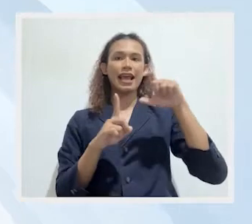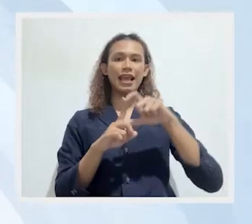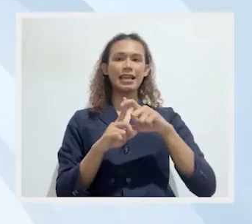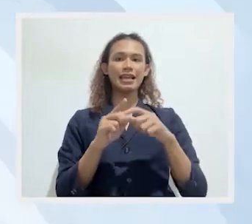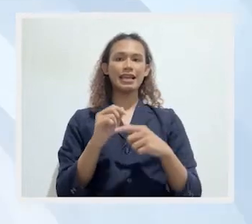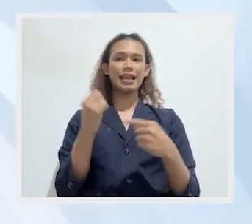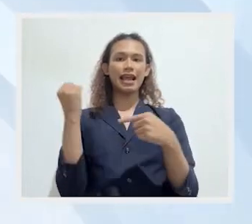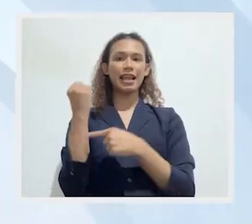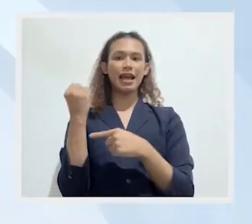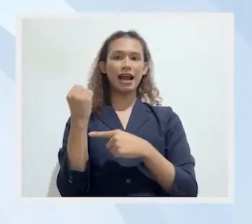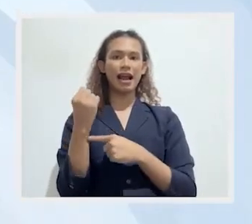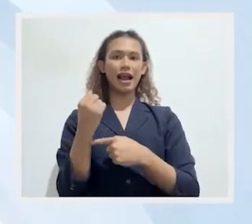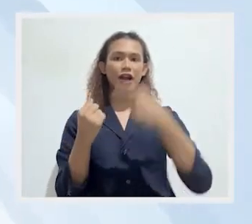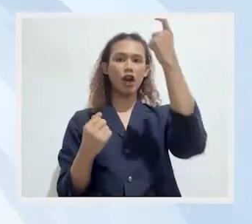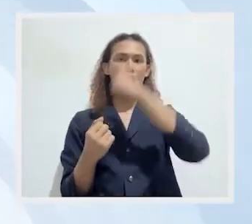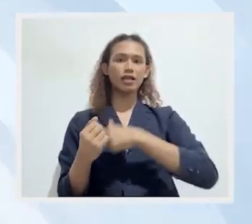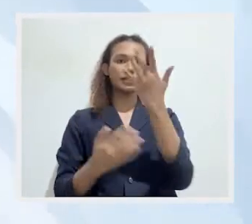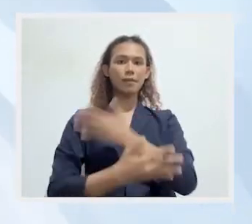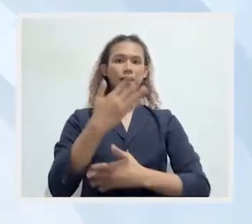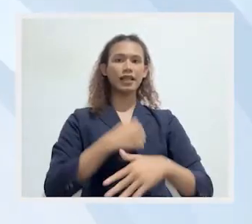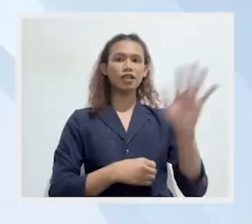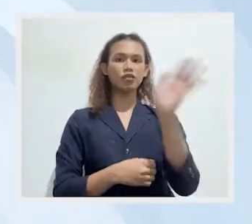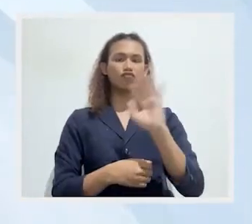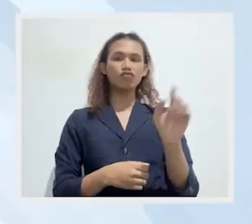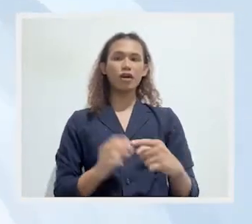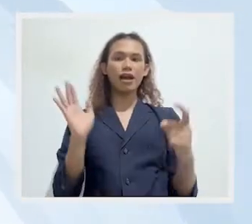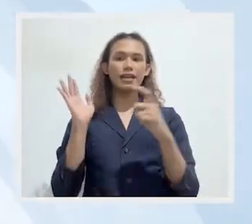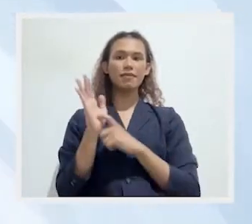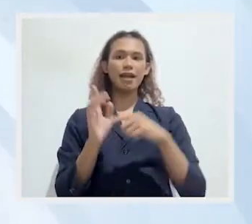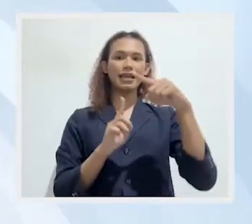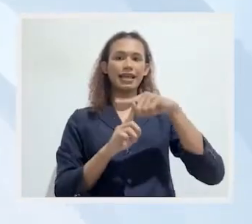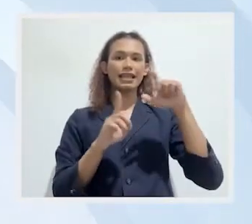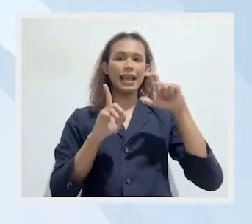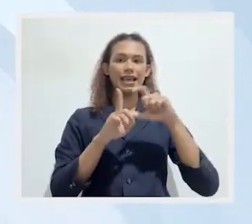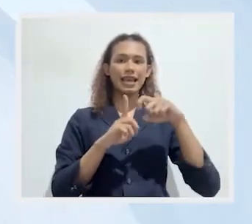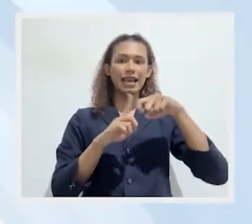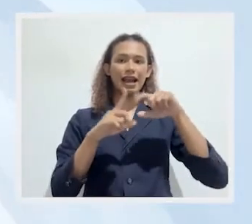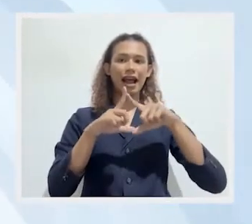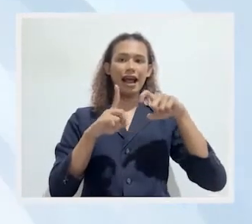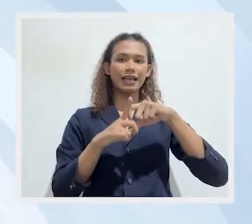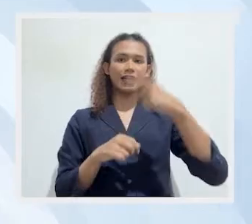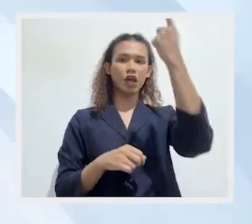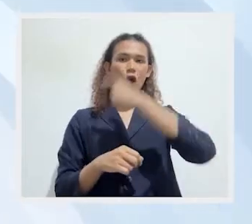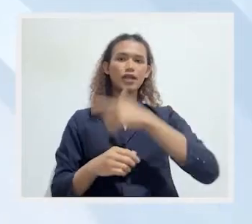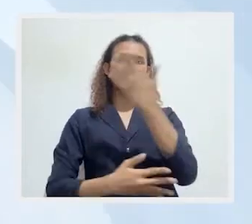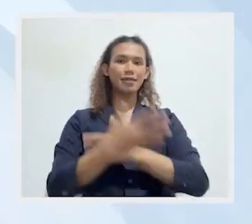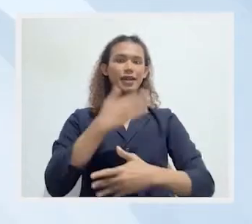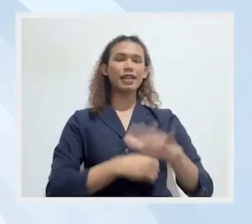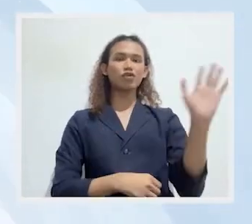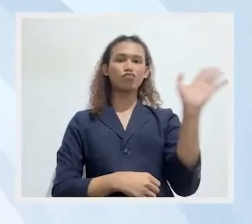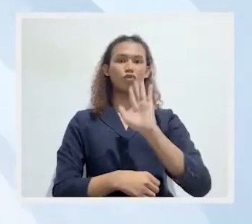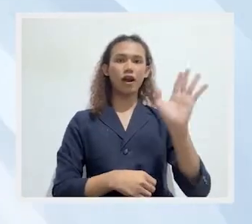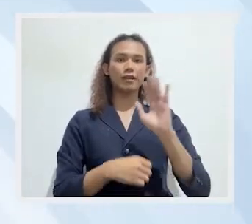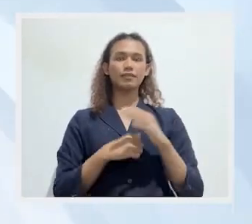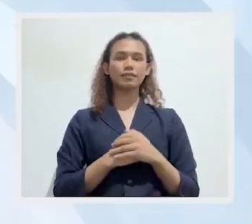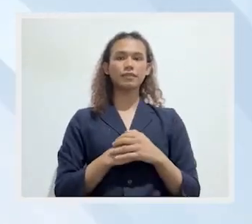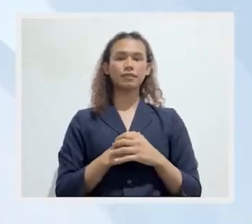darah lengan individu pembanding dibagi tekanan darah kaki individu pembanding.